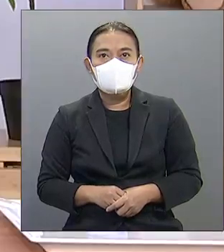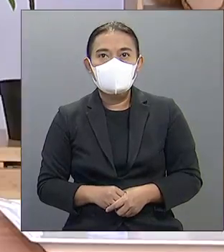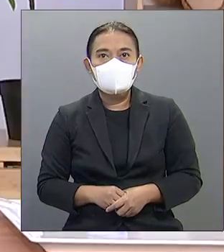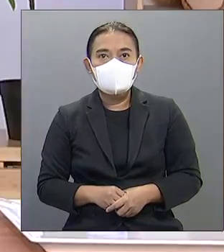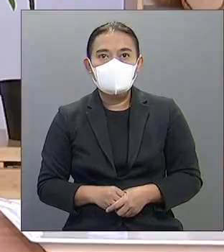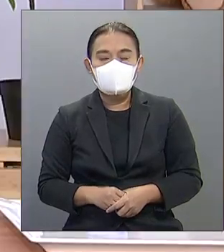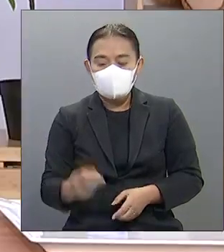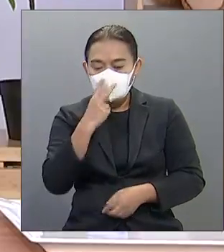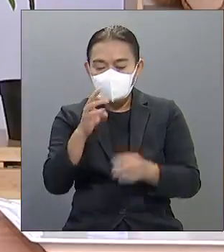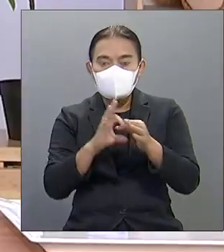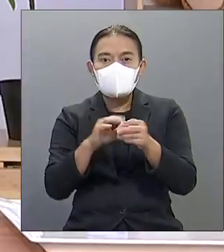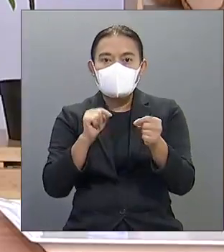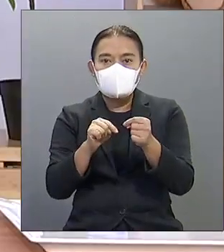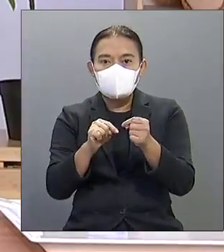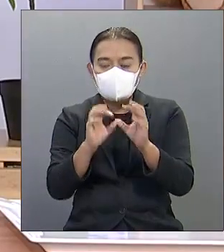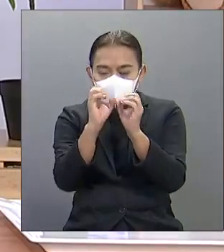ให้มันมีฟองอากาศนะคะ